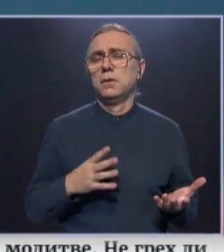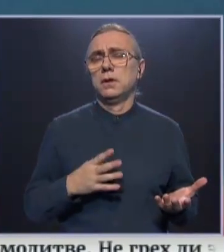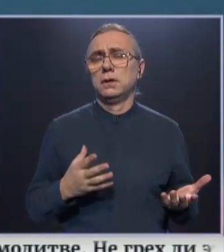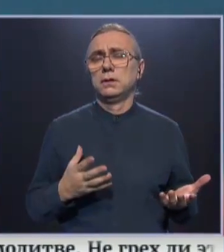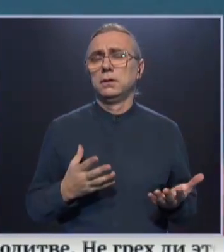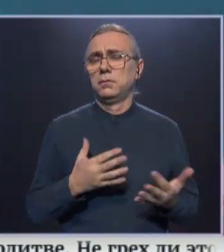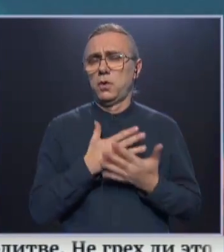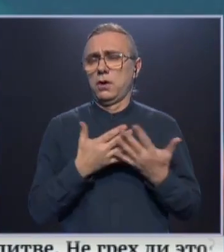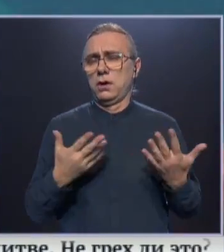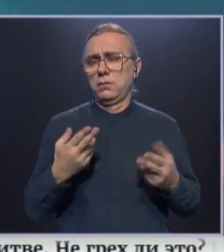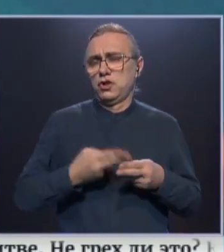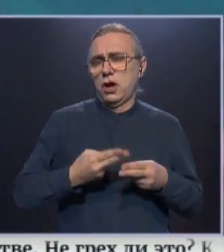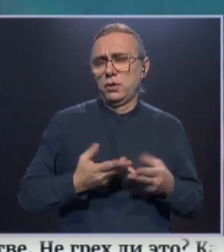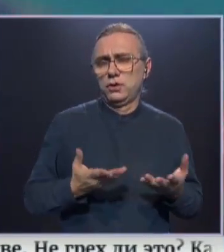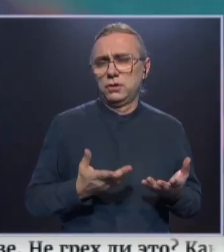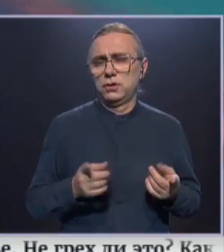мешает.